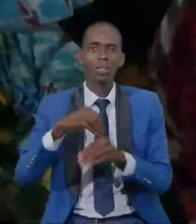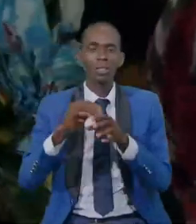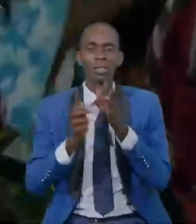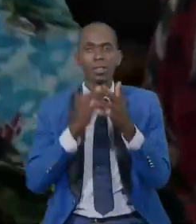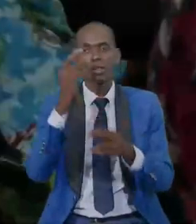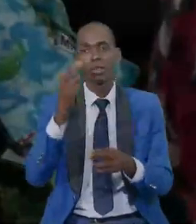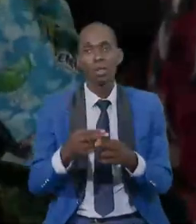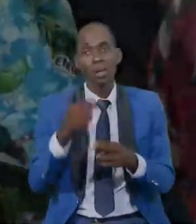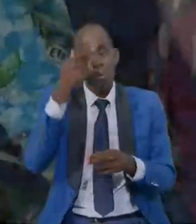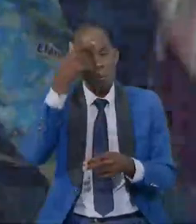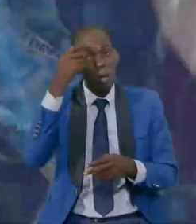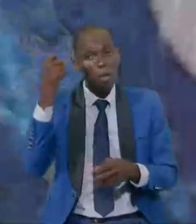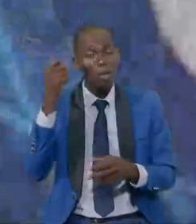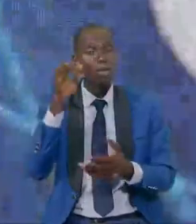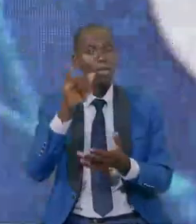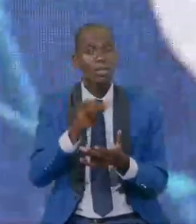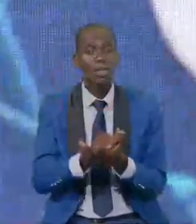soir.